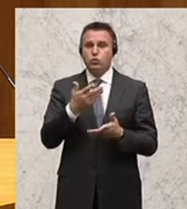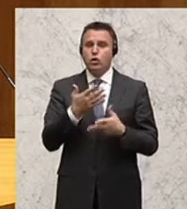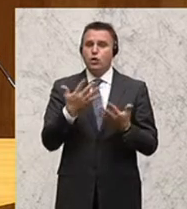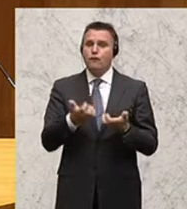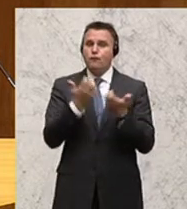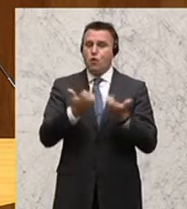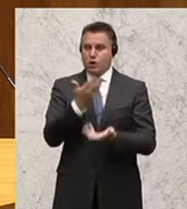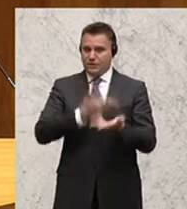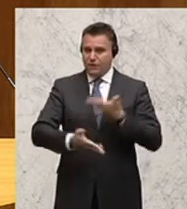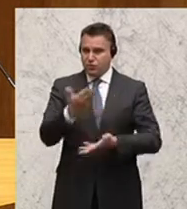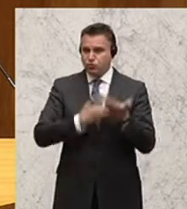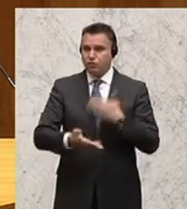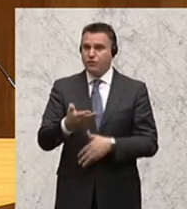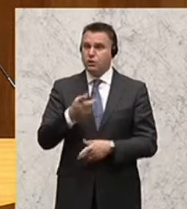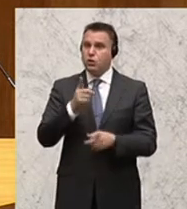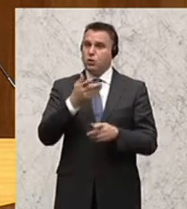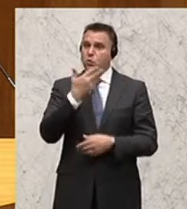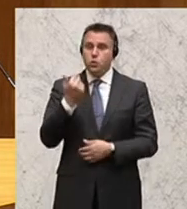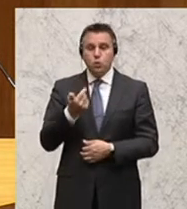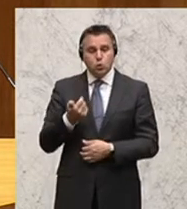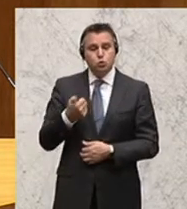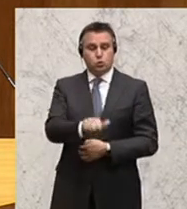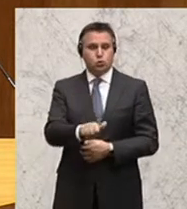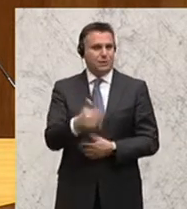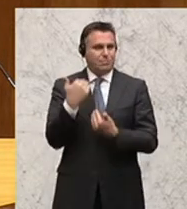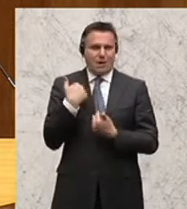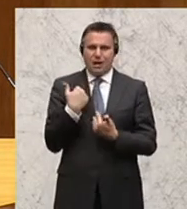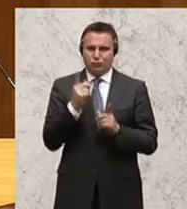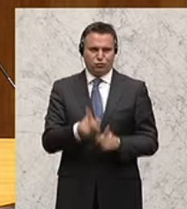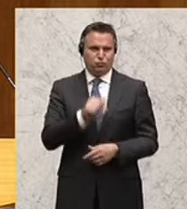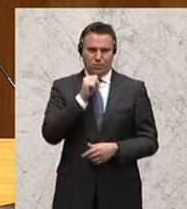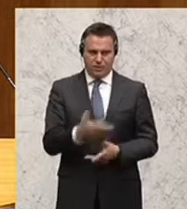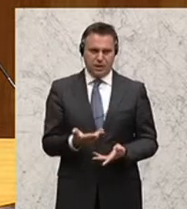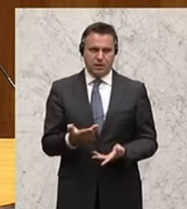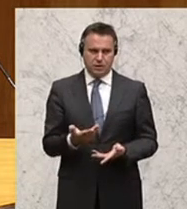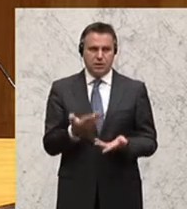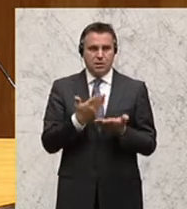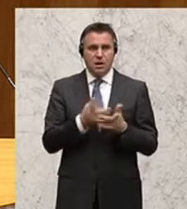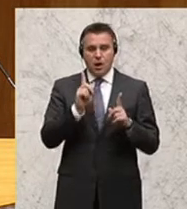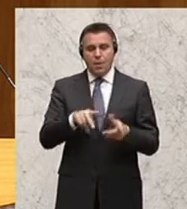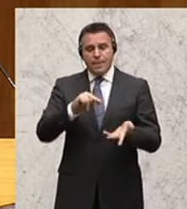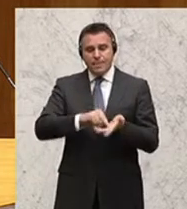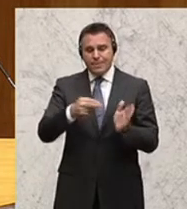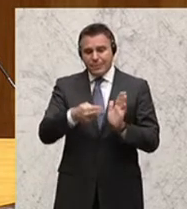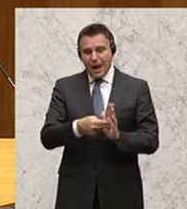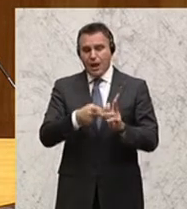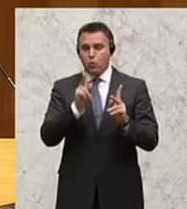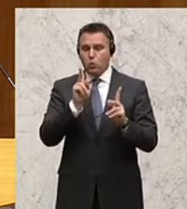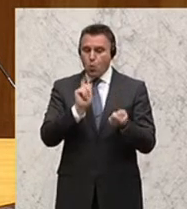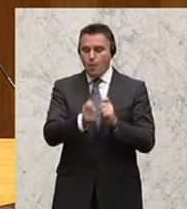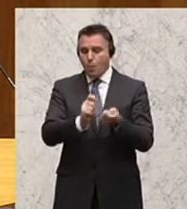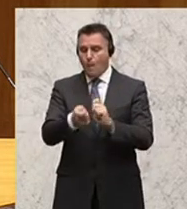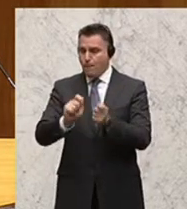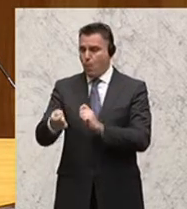Forstwirtschaft ist nicht durch zusätzliche Belastungen zu gefährden. Dies umso mehr, als die Technik entsprechende